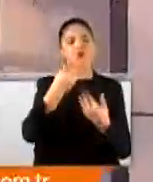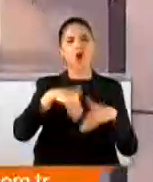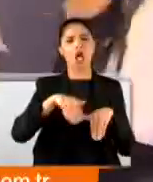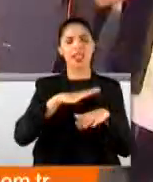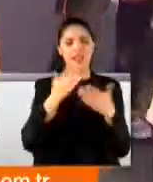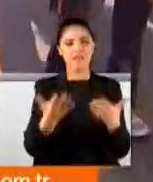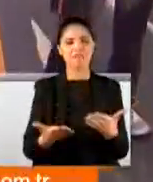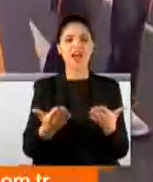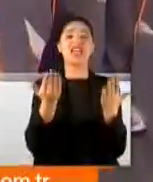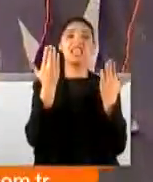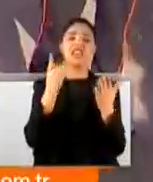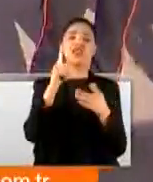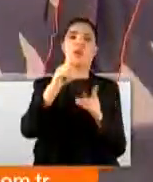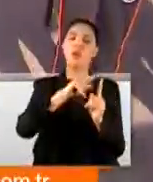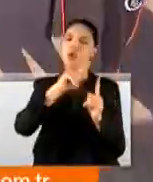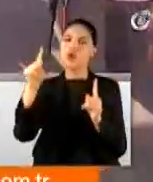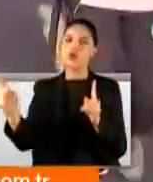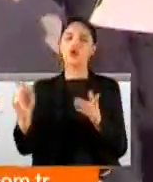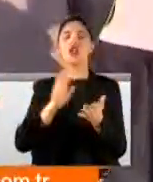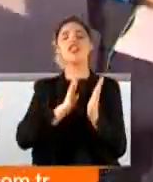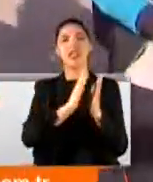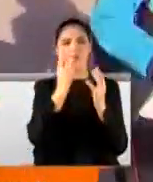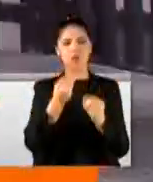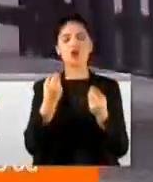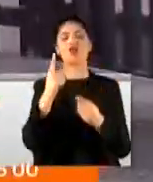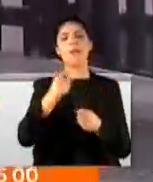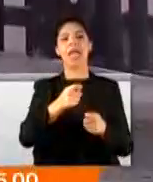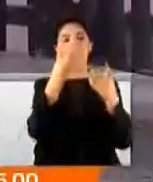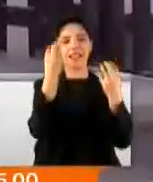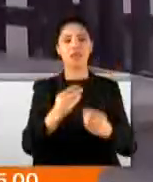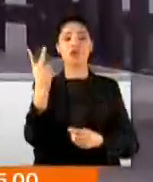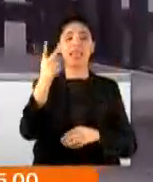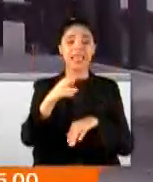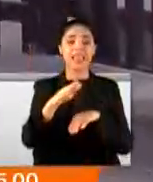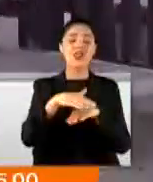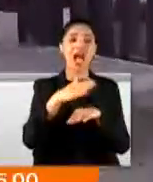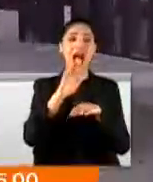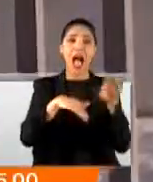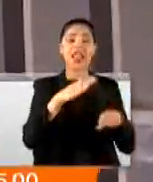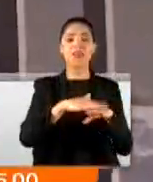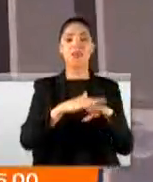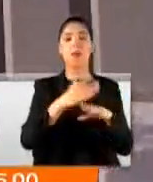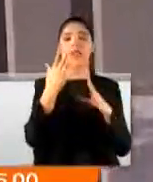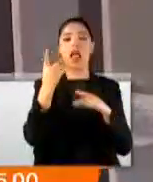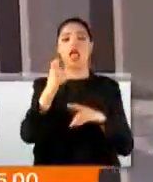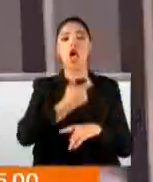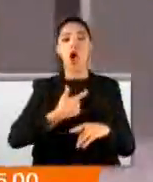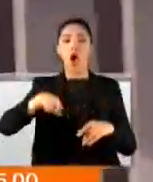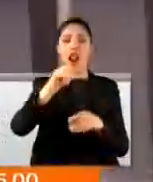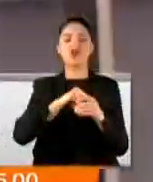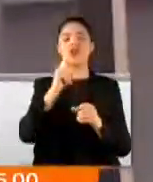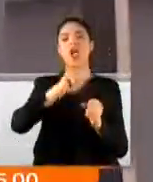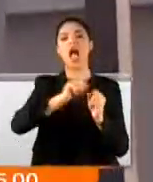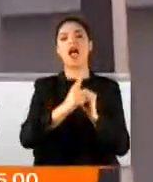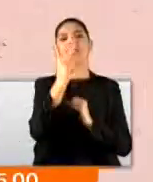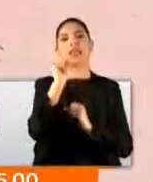almış. İnşallah süreç bu şekilde giderse güzel bir eğitim olacaktır. İkinci aşamaya geçen öğrenciler için de sistem aynı. Haftada iki gün